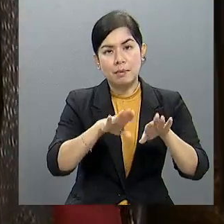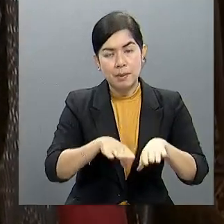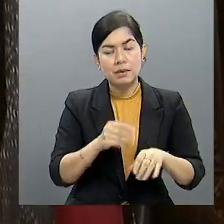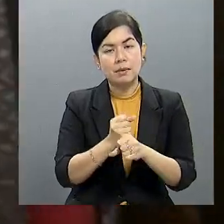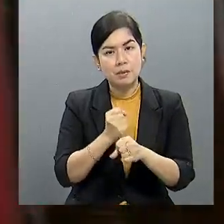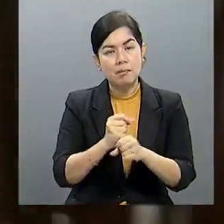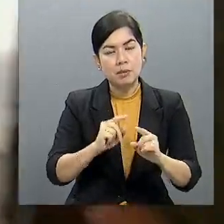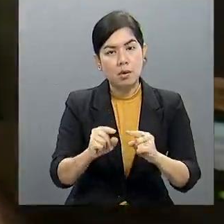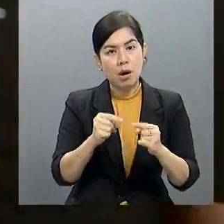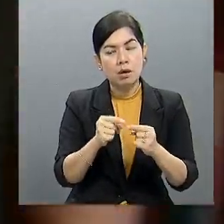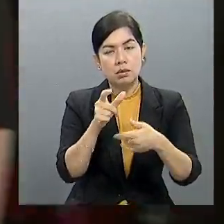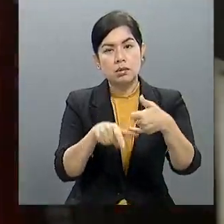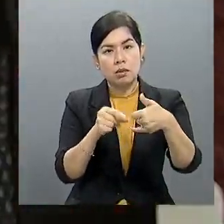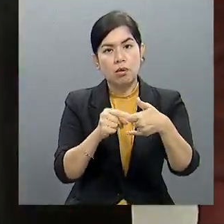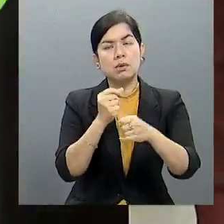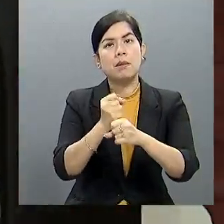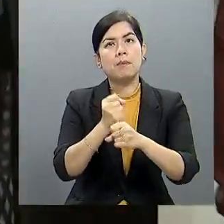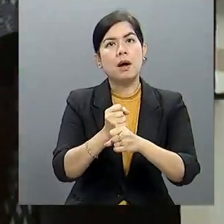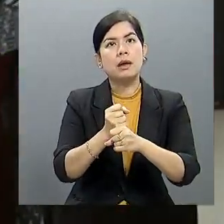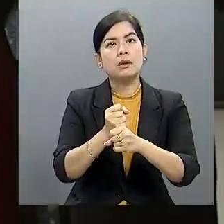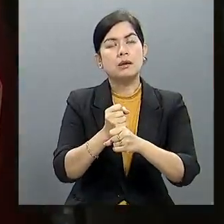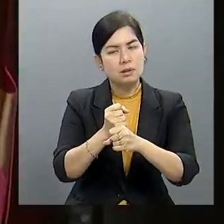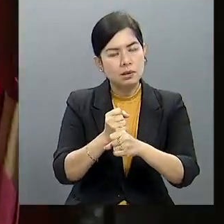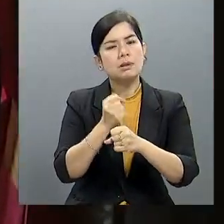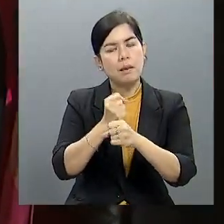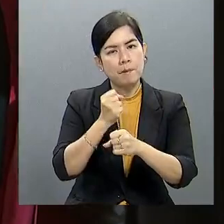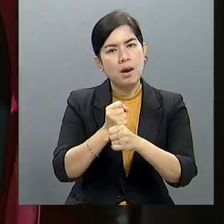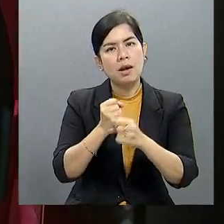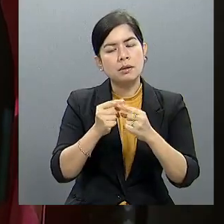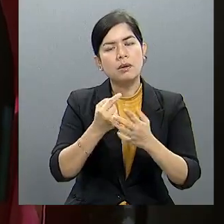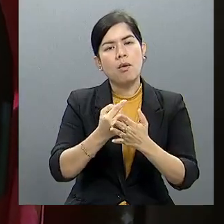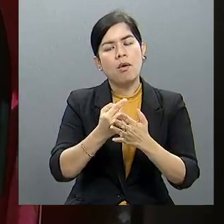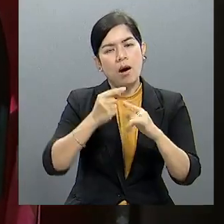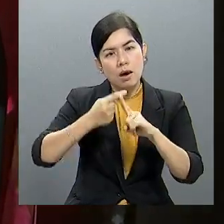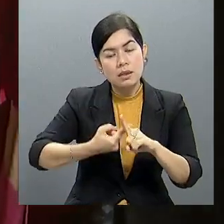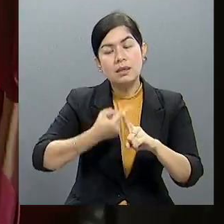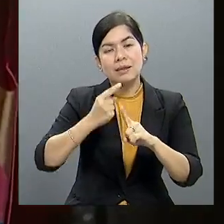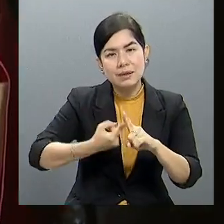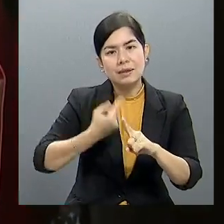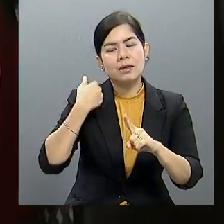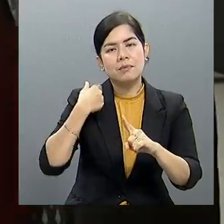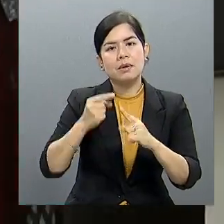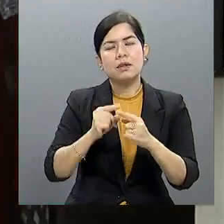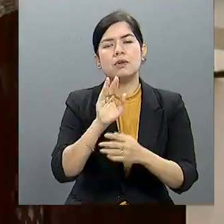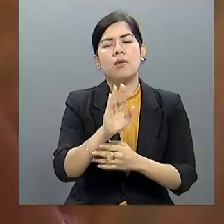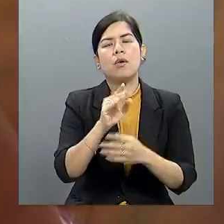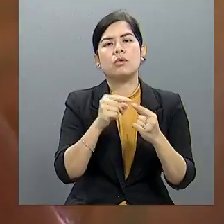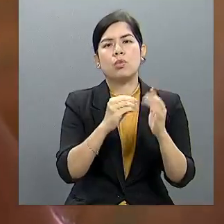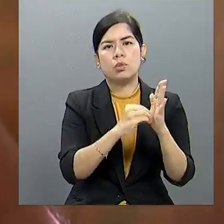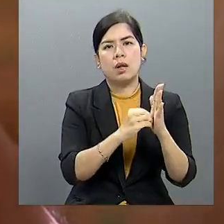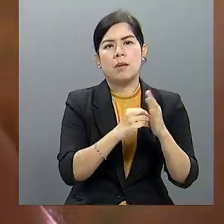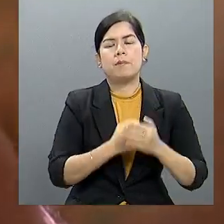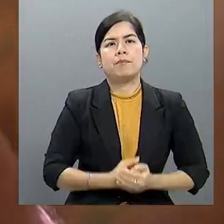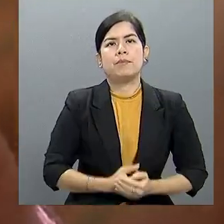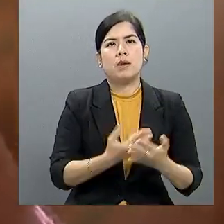็นคนที่ทำงานประจำใช่ครเปทำ grease ประเฟ Worth audiับใช่ครับไปช่วยกิการ Oscar forค